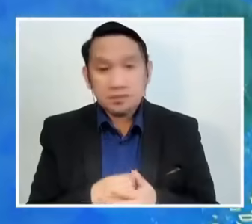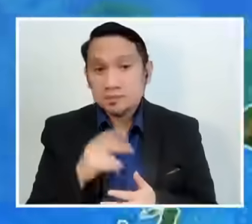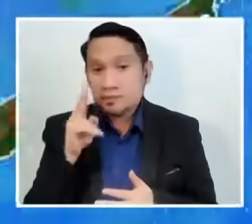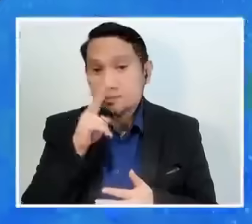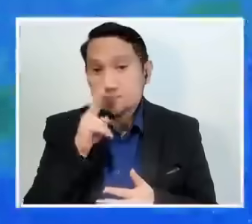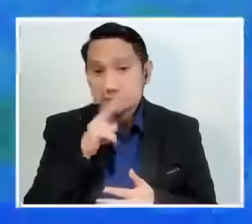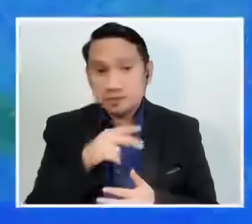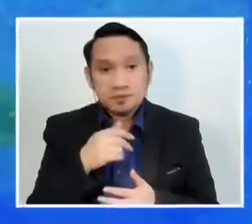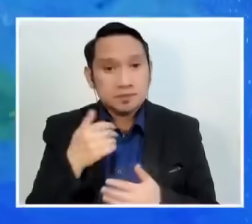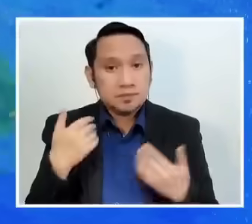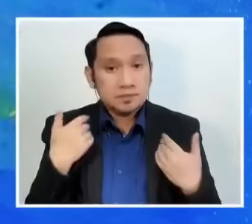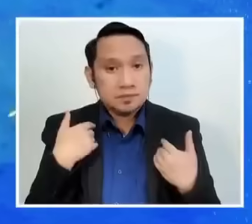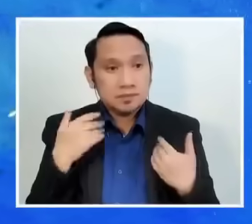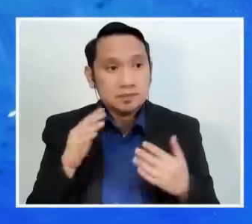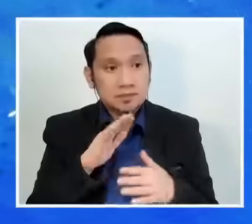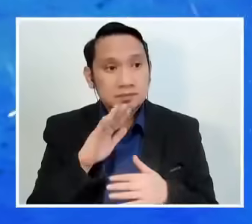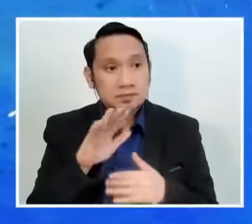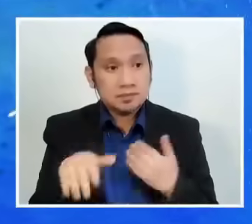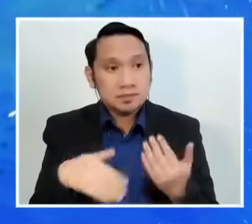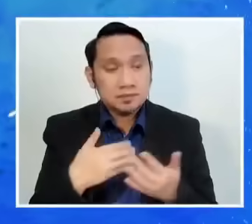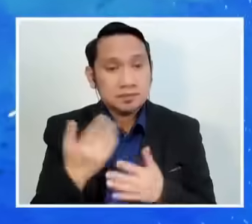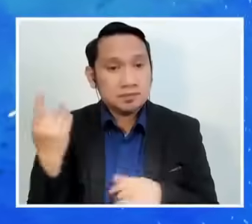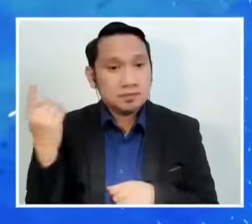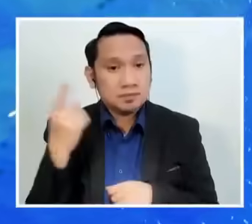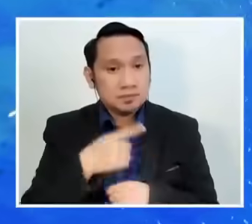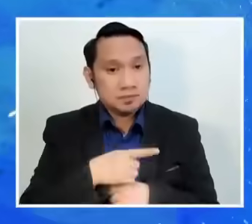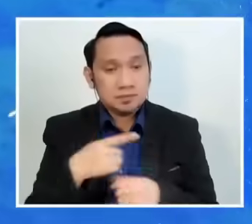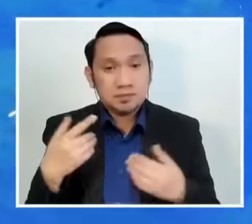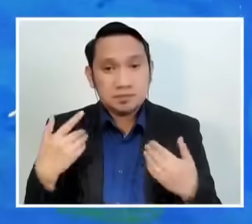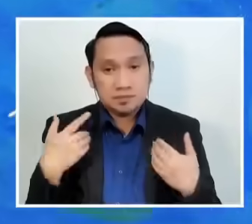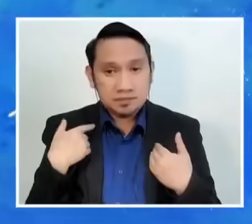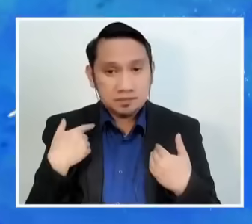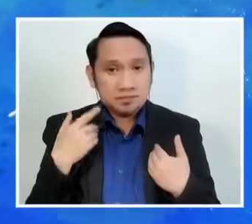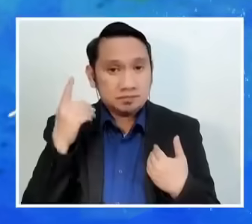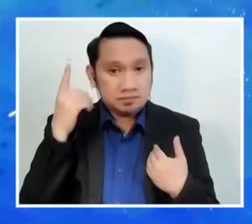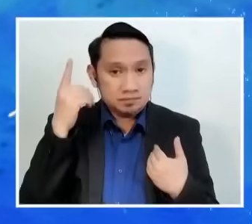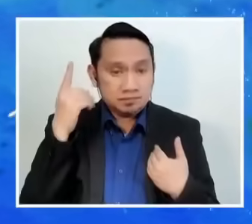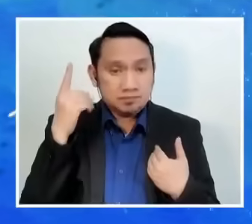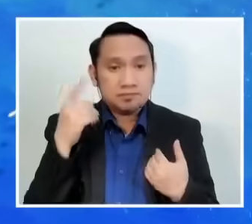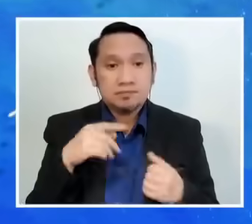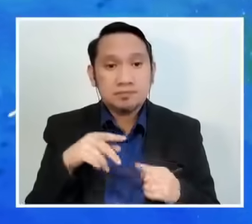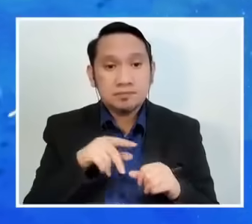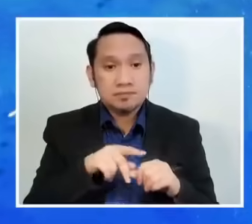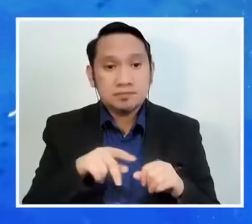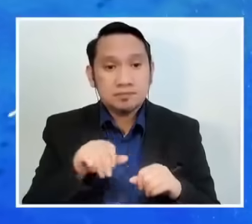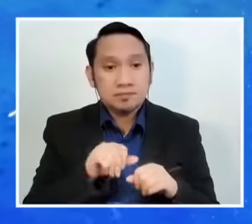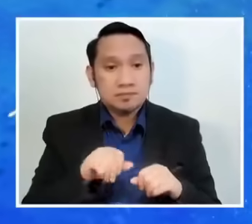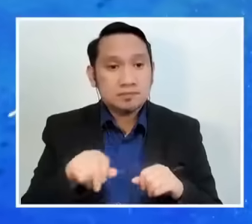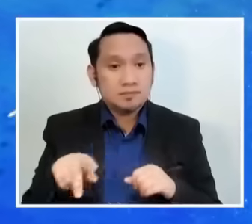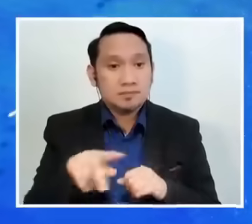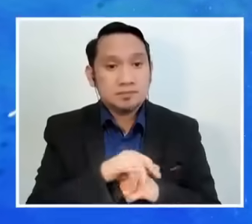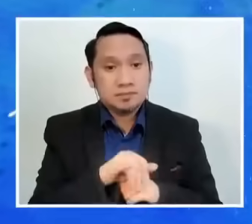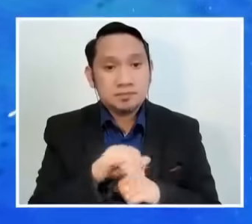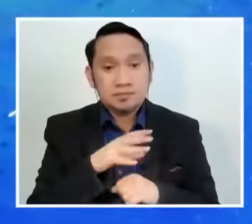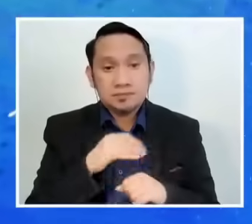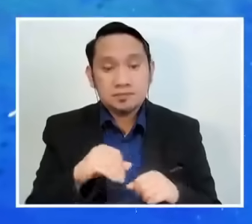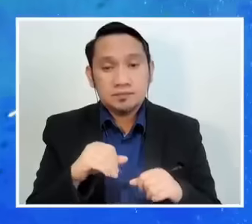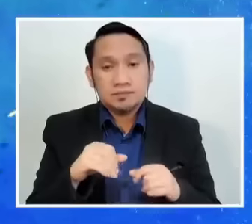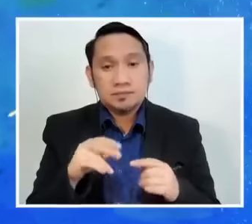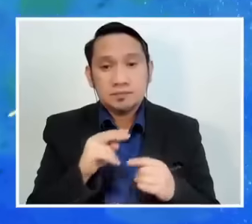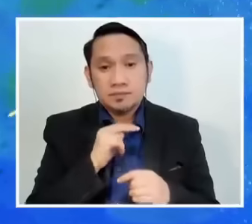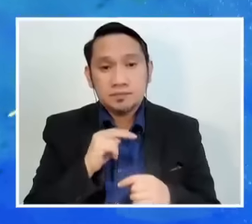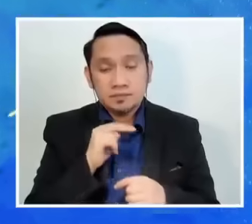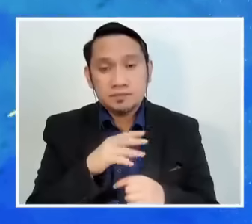buong araw may aasahang di kalakas ang mga pag-ulan sa Panay at sa Negros, at meron din mga kalat-kalat na ulan sa ibang bahagi pa ng